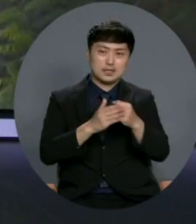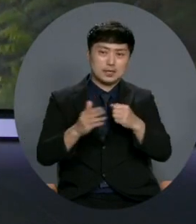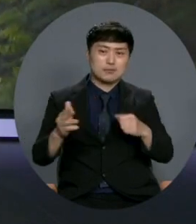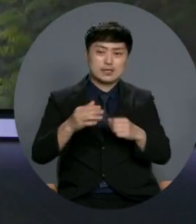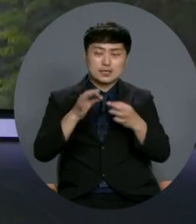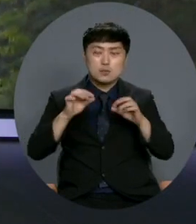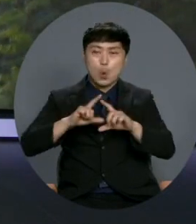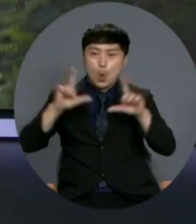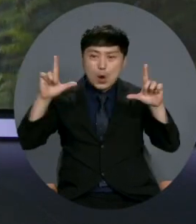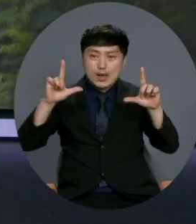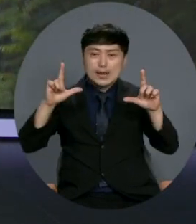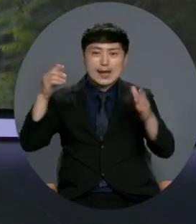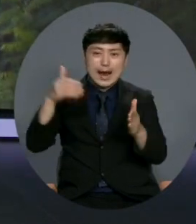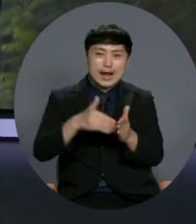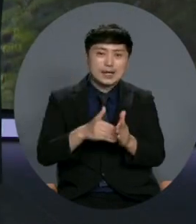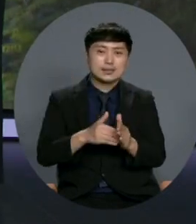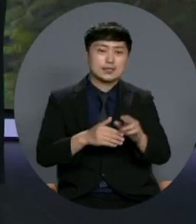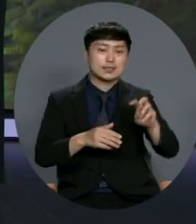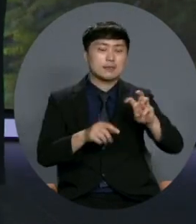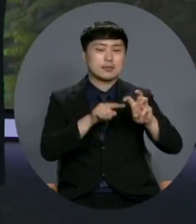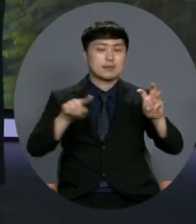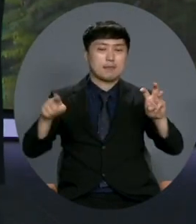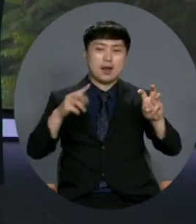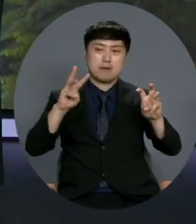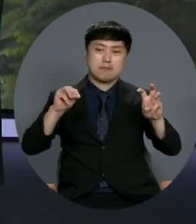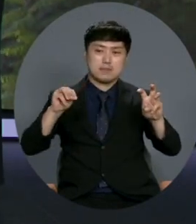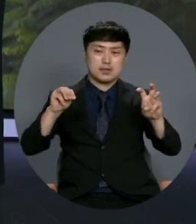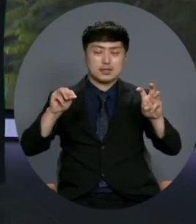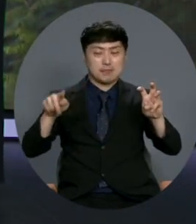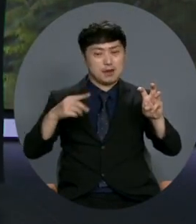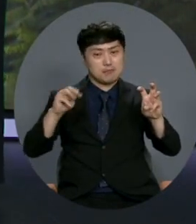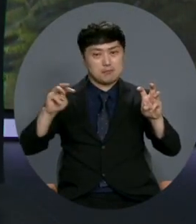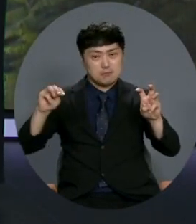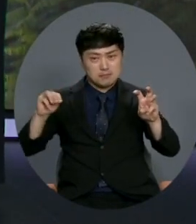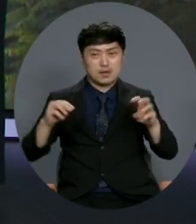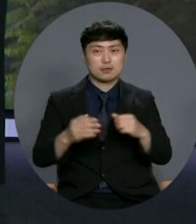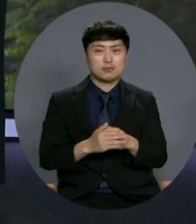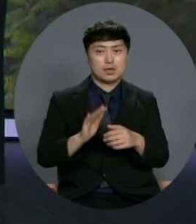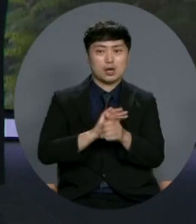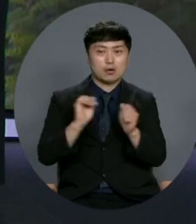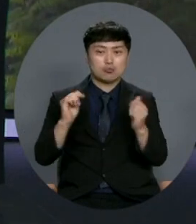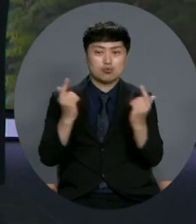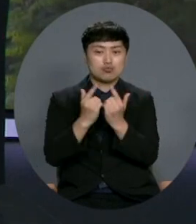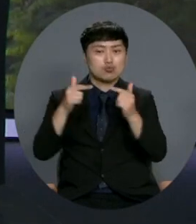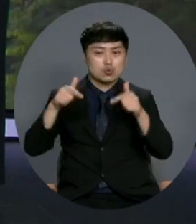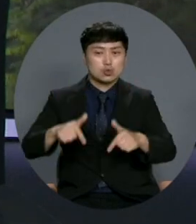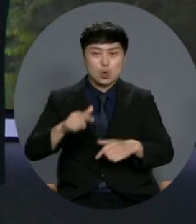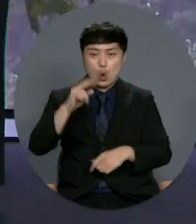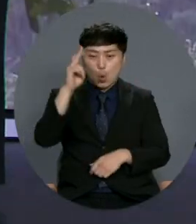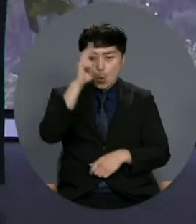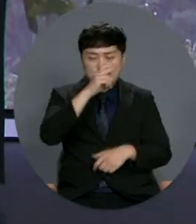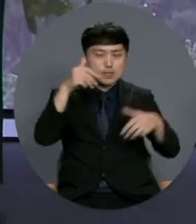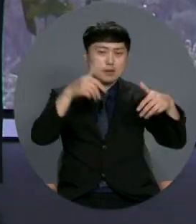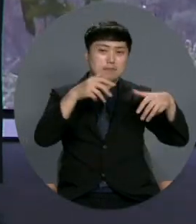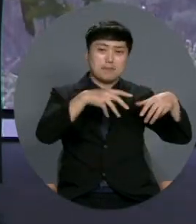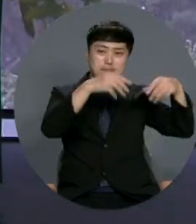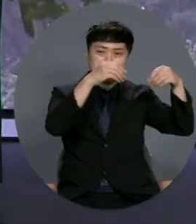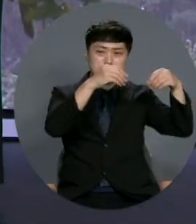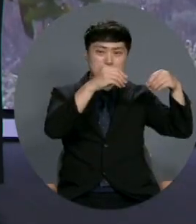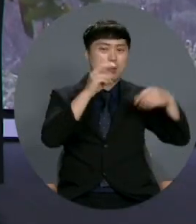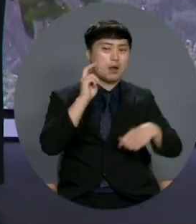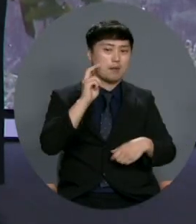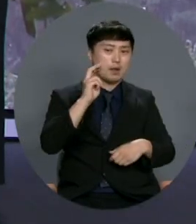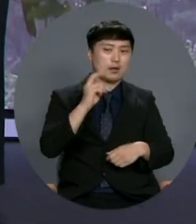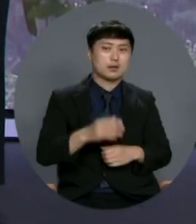금요일까지는 30에서 100mm의 비가 이어지겠고요 경북 북서내륙은 내일 오전에 비가 그칠 것으로 예상됩니다